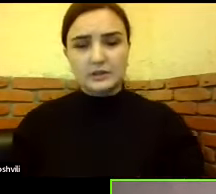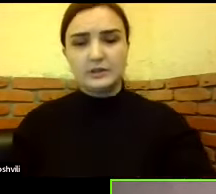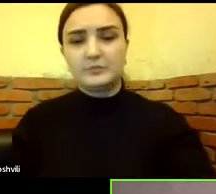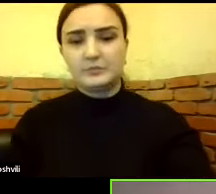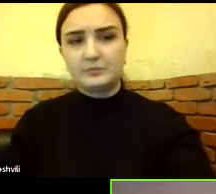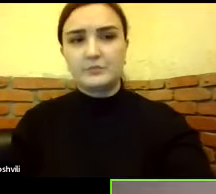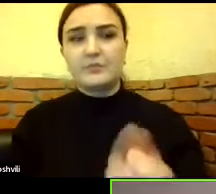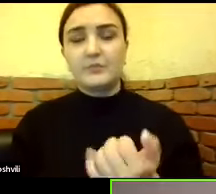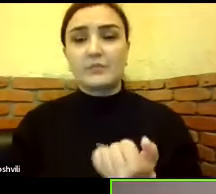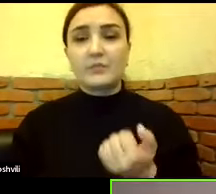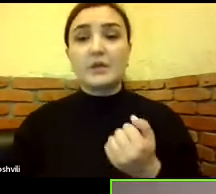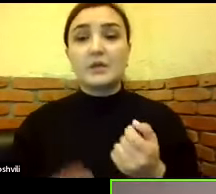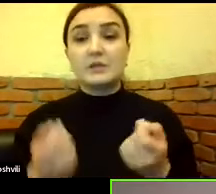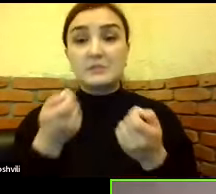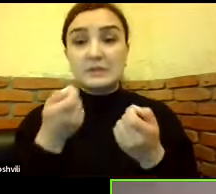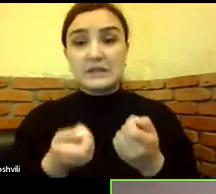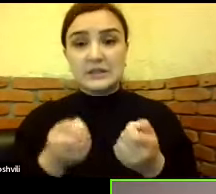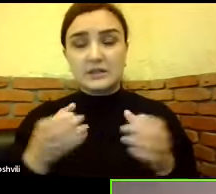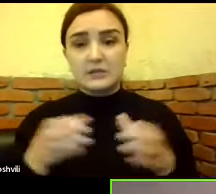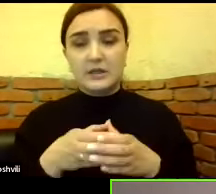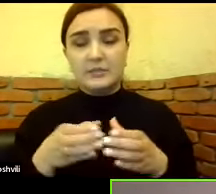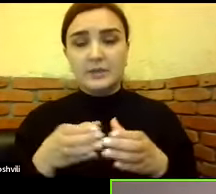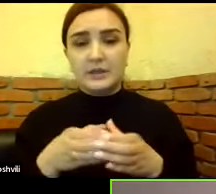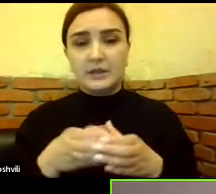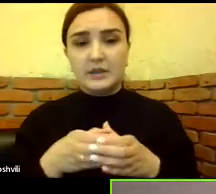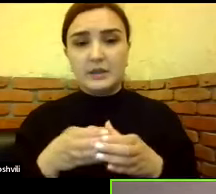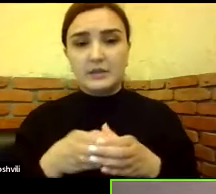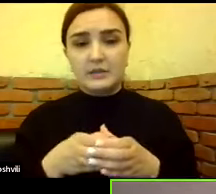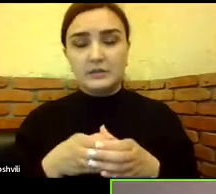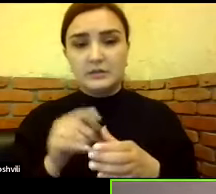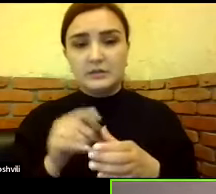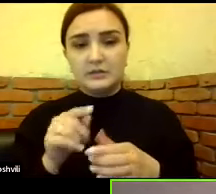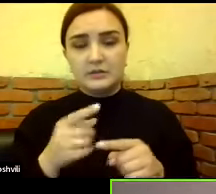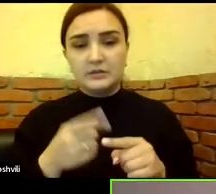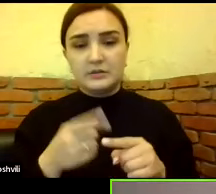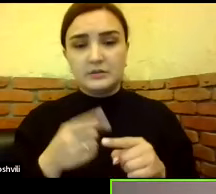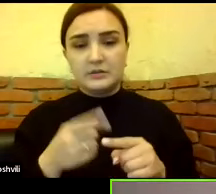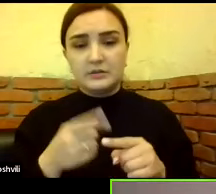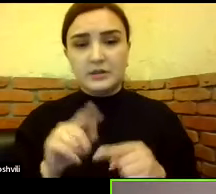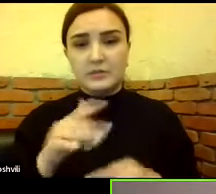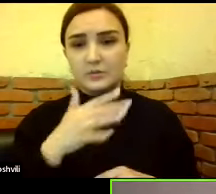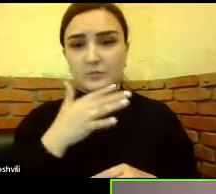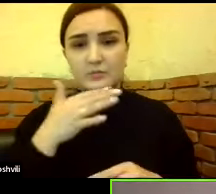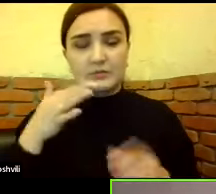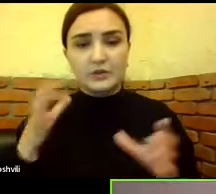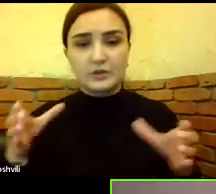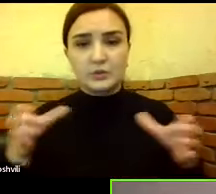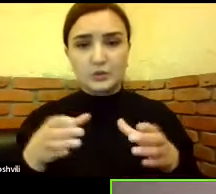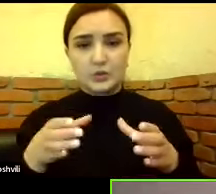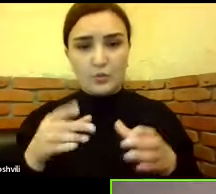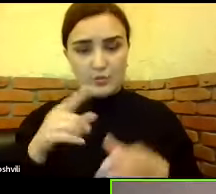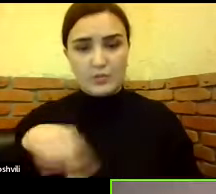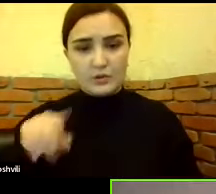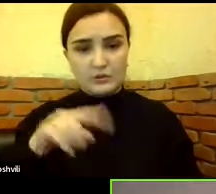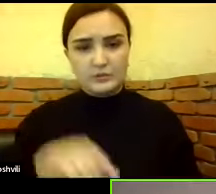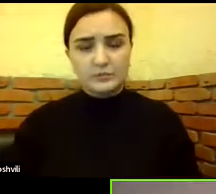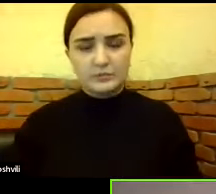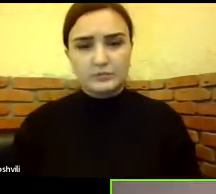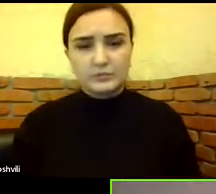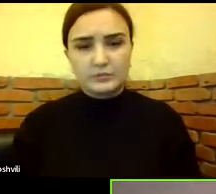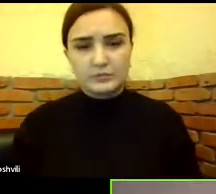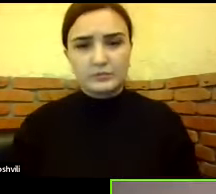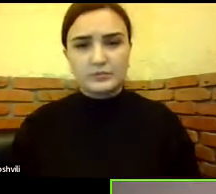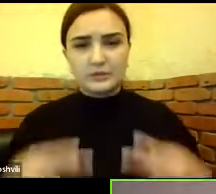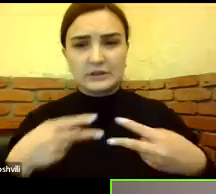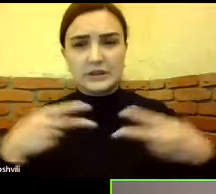მცირეა რაღაც კონკრეტული ჯგუფი, იმდენად უნდა ცდილობდეს ეს უმრავლესობა, რომ რაღაცნაირად ან